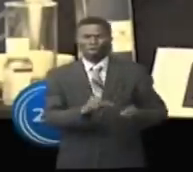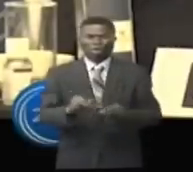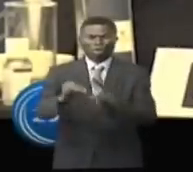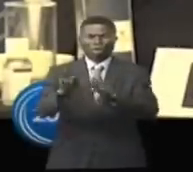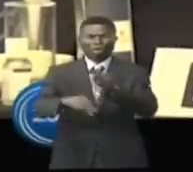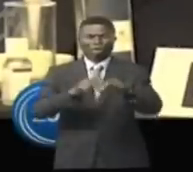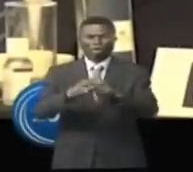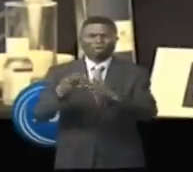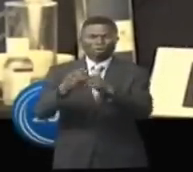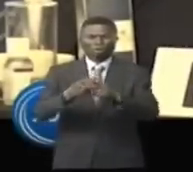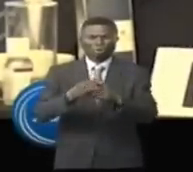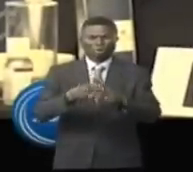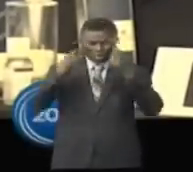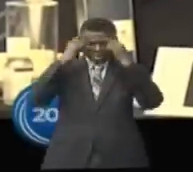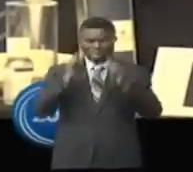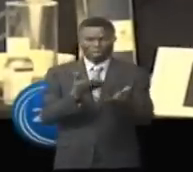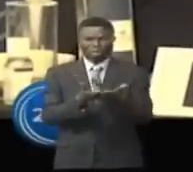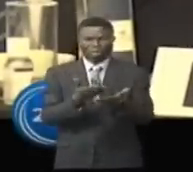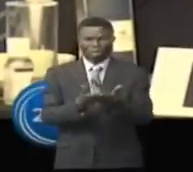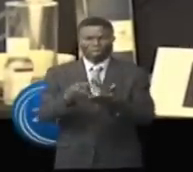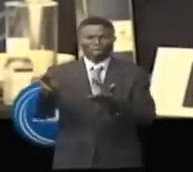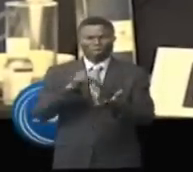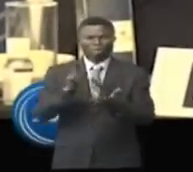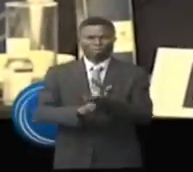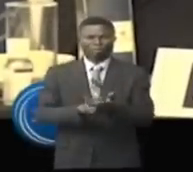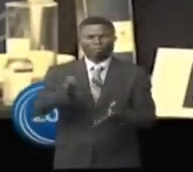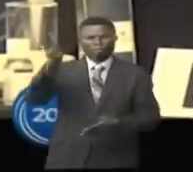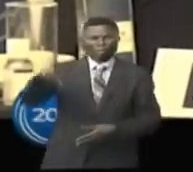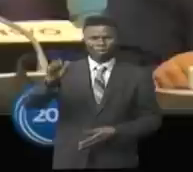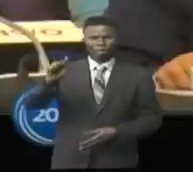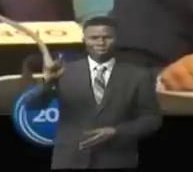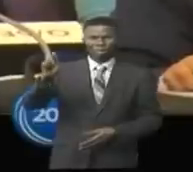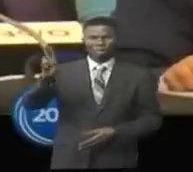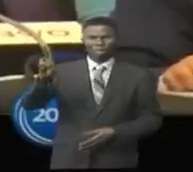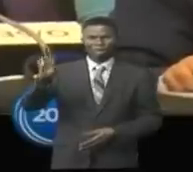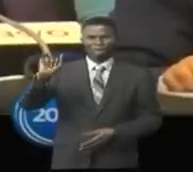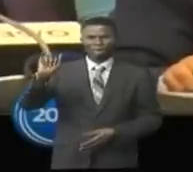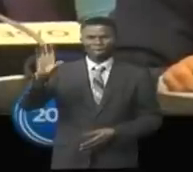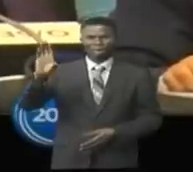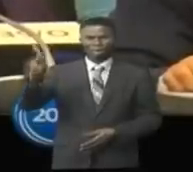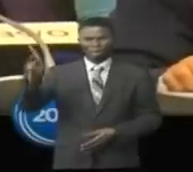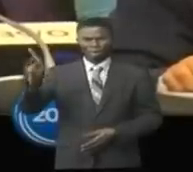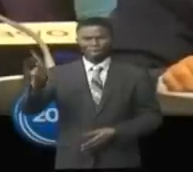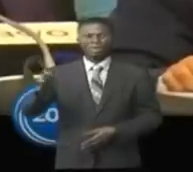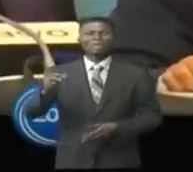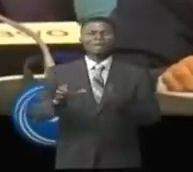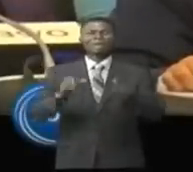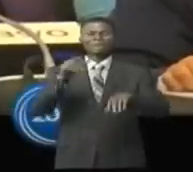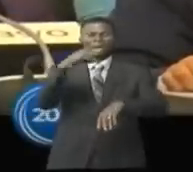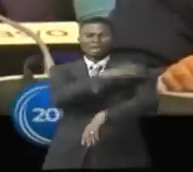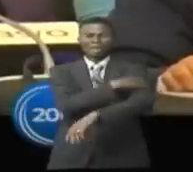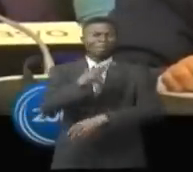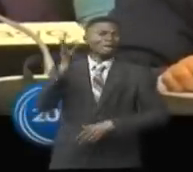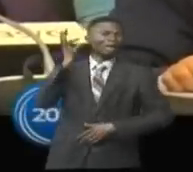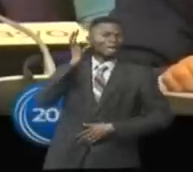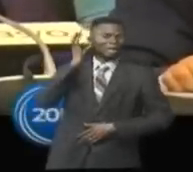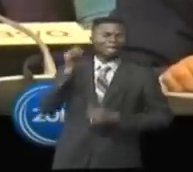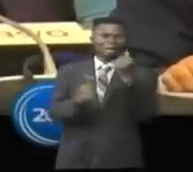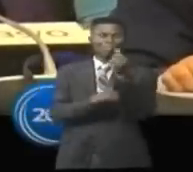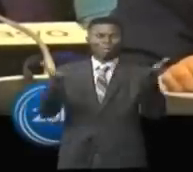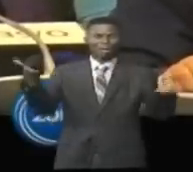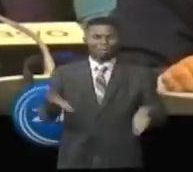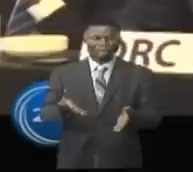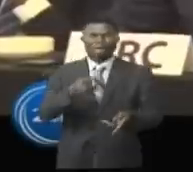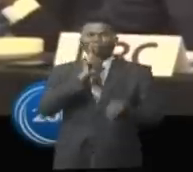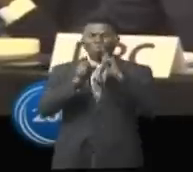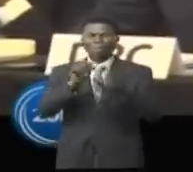national des suivis de l'accord cadre, Patrick Mutombo Kambila. À Nairobi, capitale du Kenya, les participants ont fait le point sur